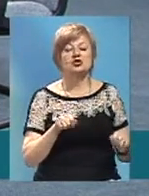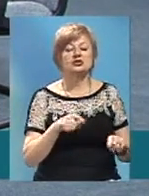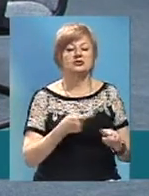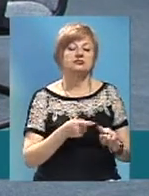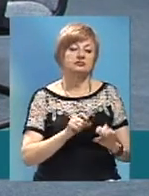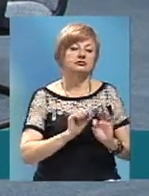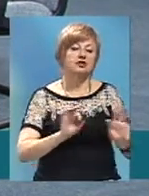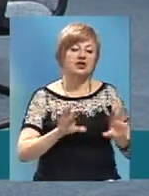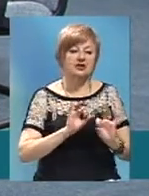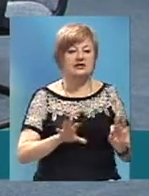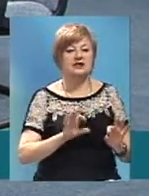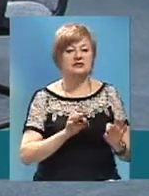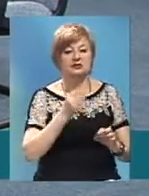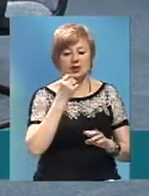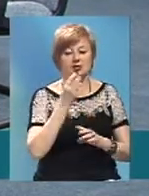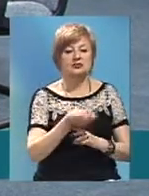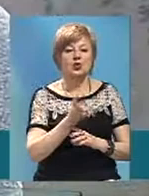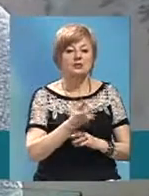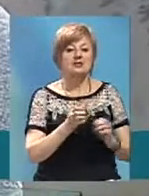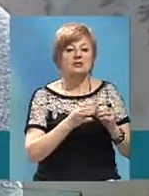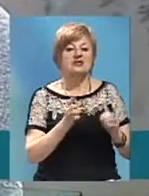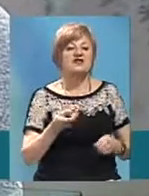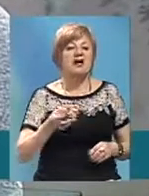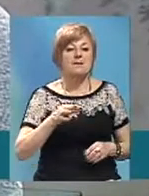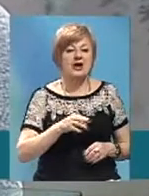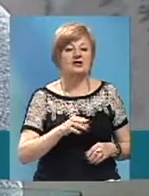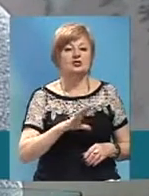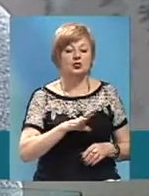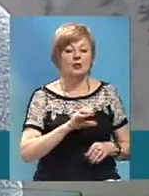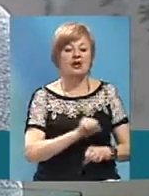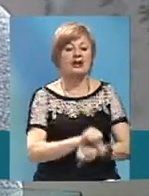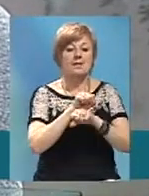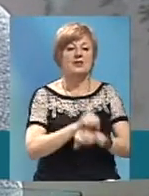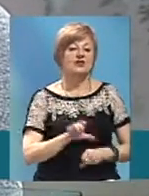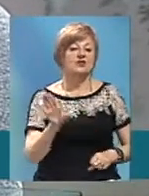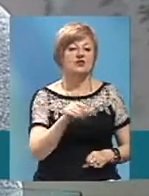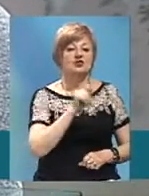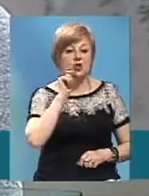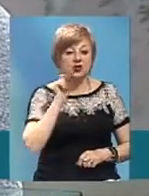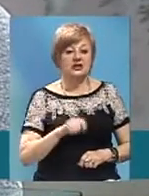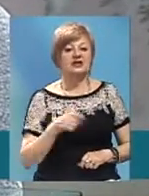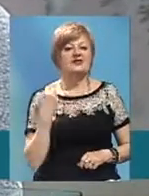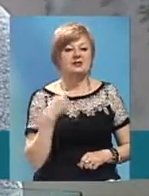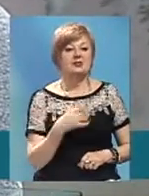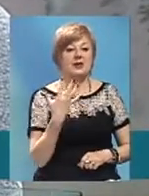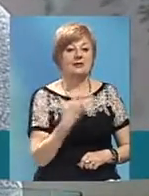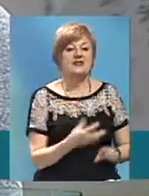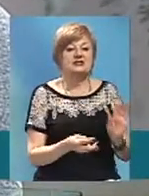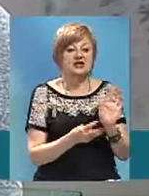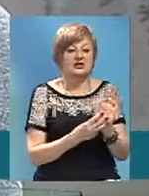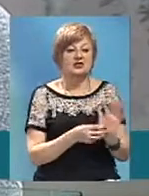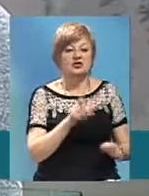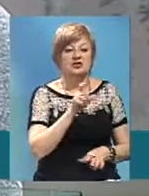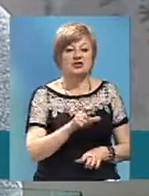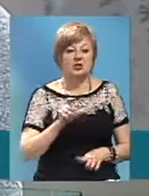на сюжет наших колег за 15 травня, коли проходили мітинги по всій Україні, і в Запоріжжі 58